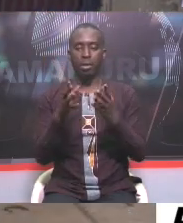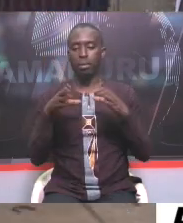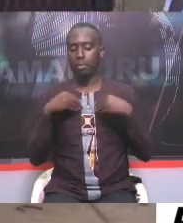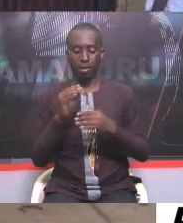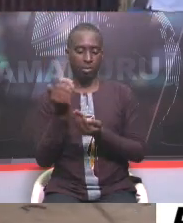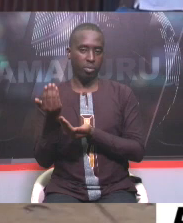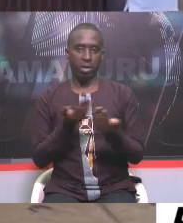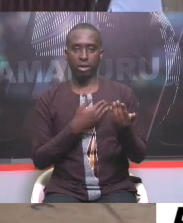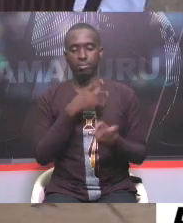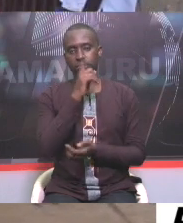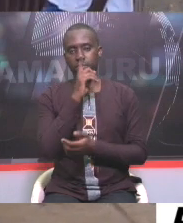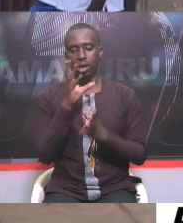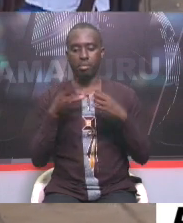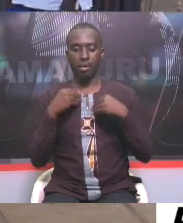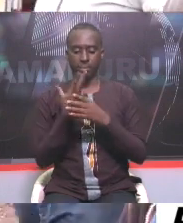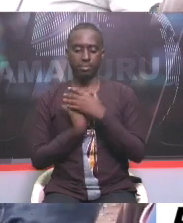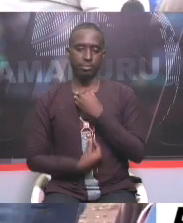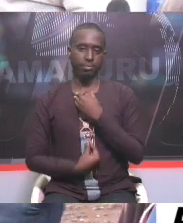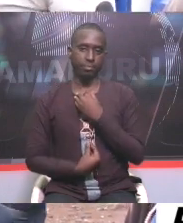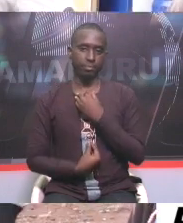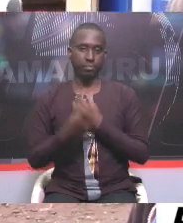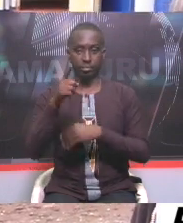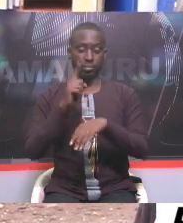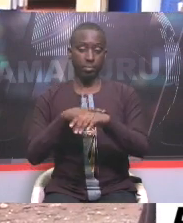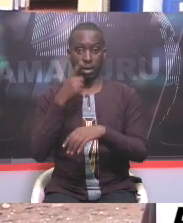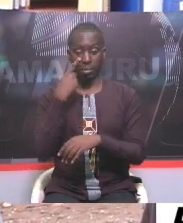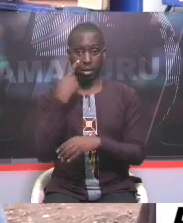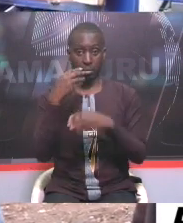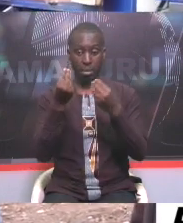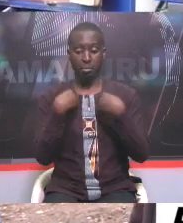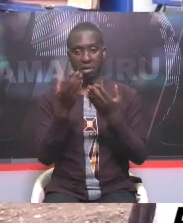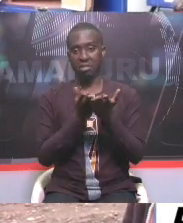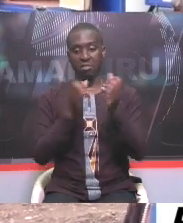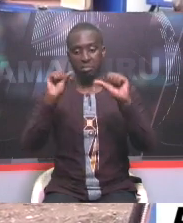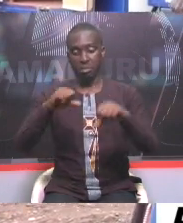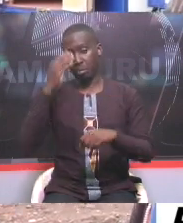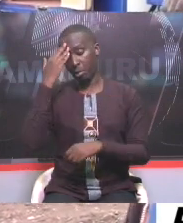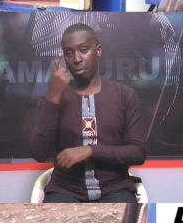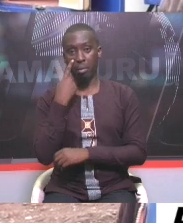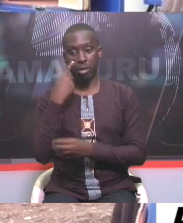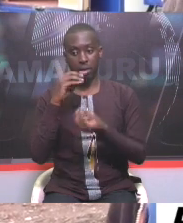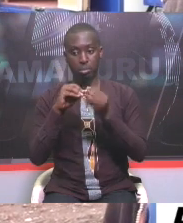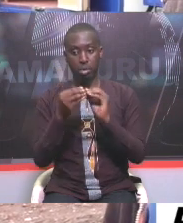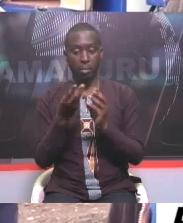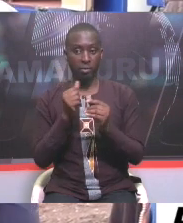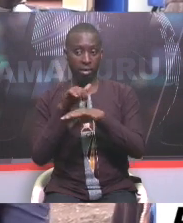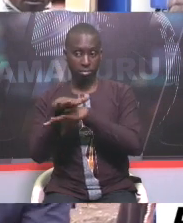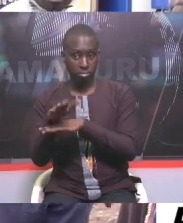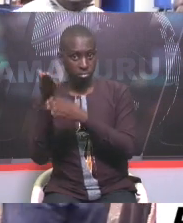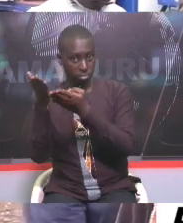kwiyakira baraceceka bemera ibihombo iyo cyagiye nabonye ko bamuhaye serivisi mbi kubera ko babonye nimero y'amafaranga